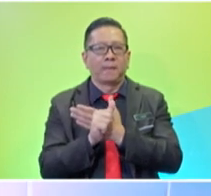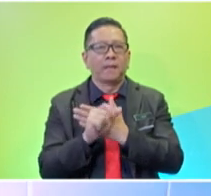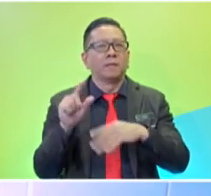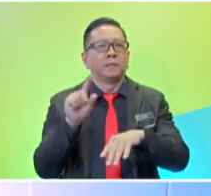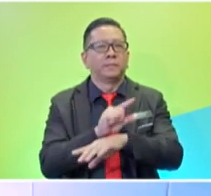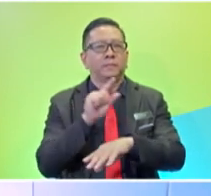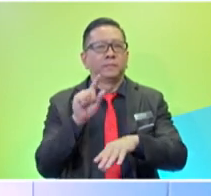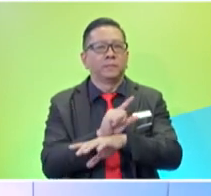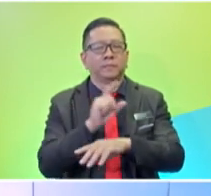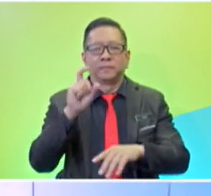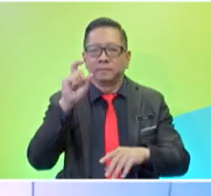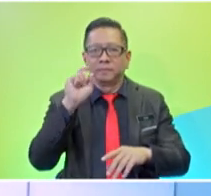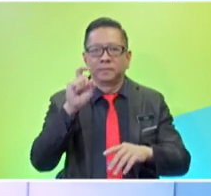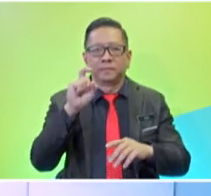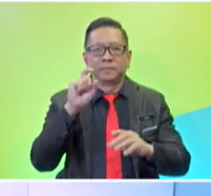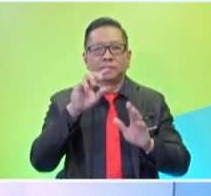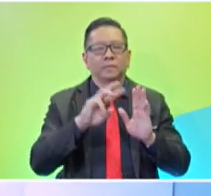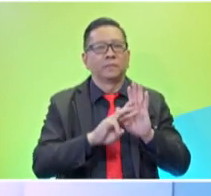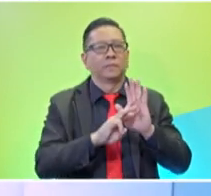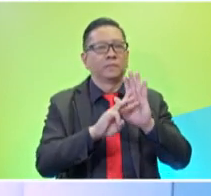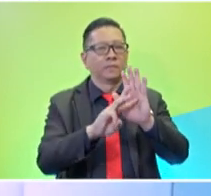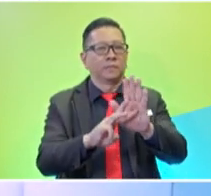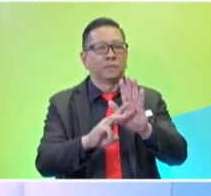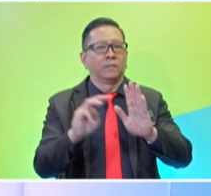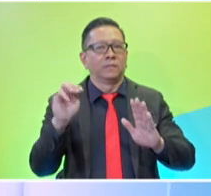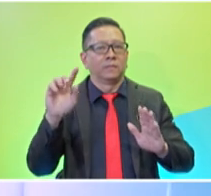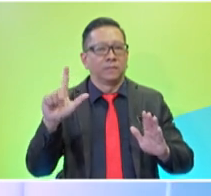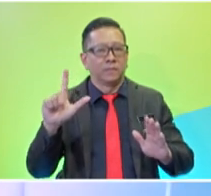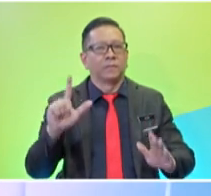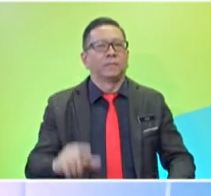X maka kita boleh Letakkan X militer